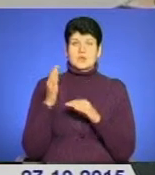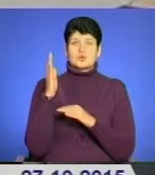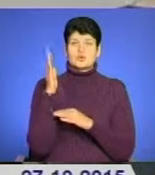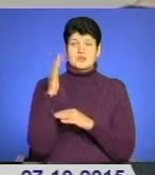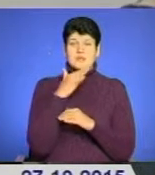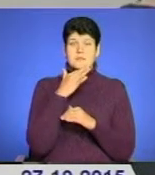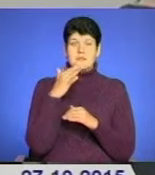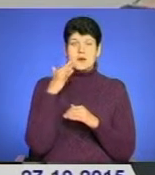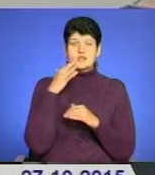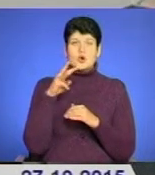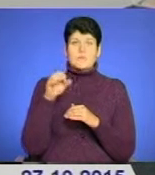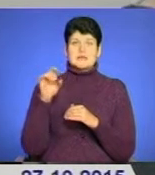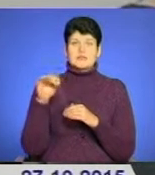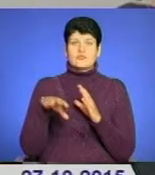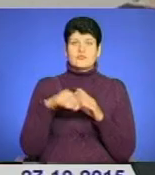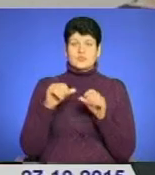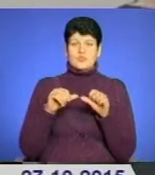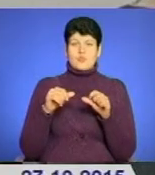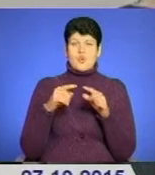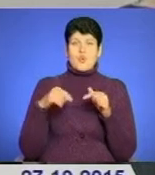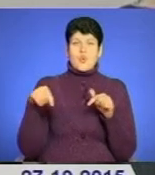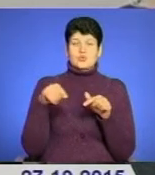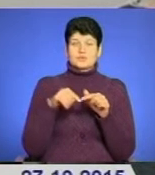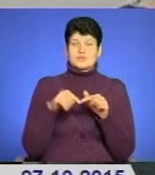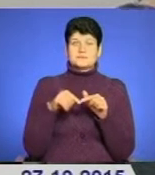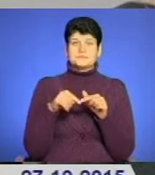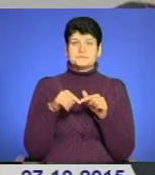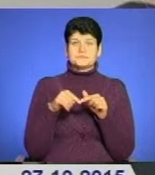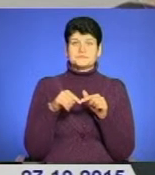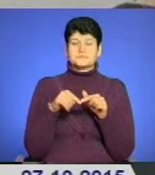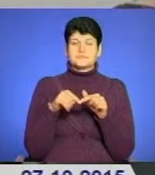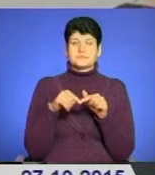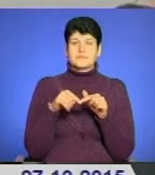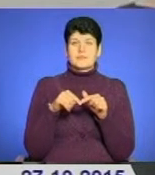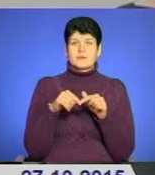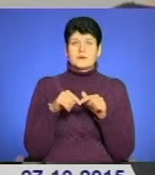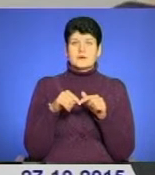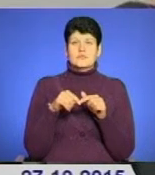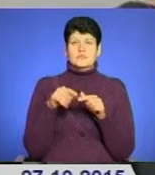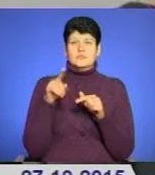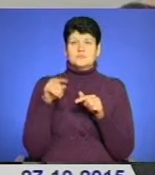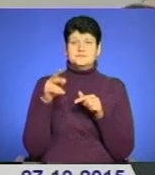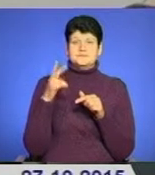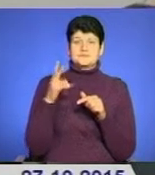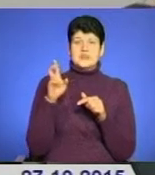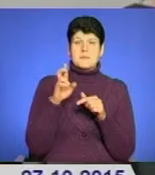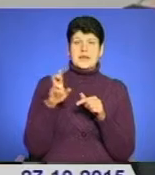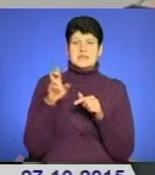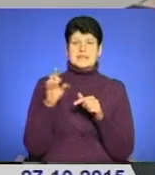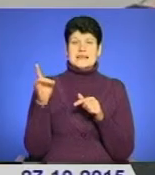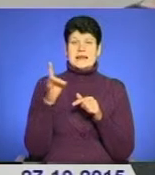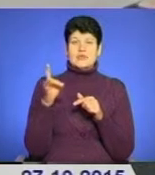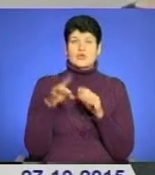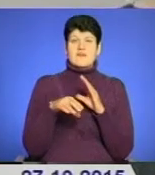в багатомандатному виборчому окрузі в межах округу номер 2. Це Бережанська